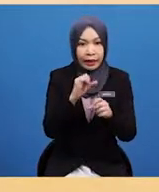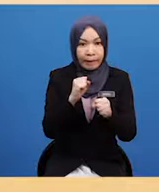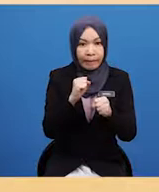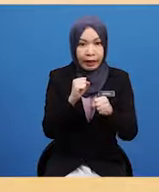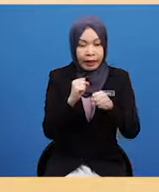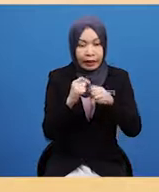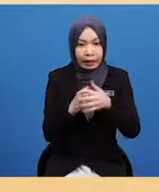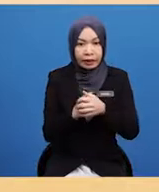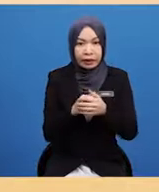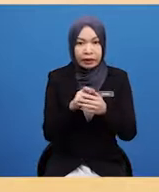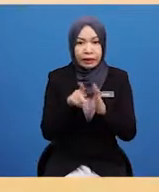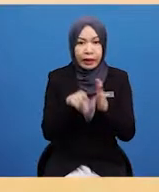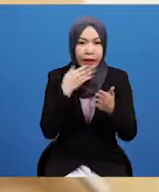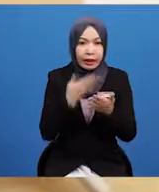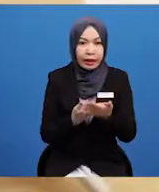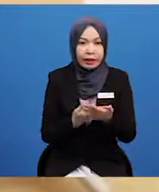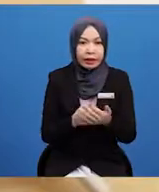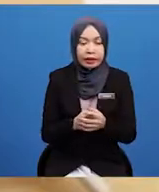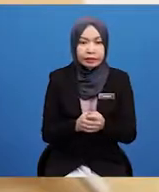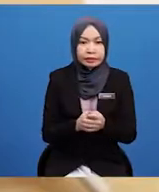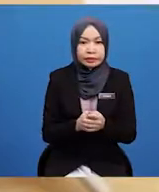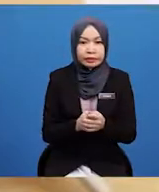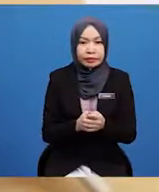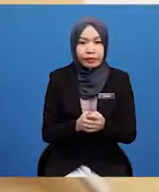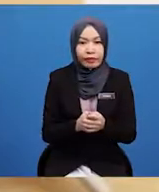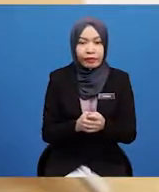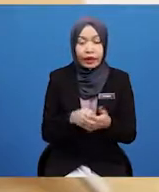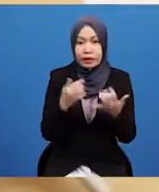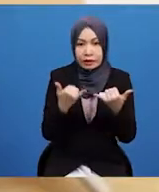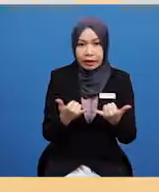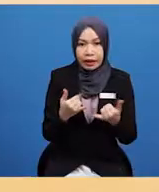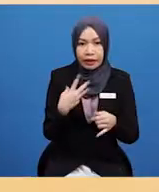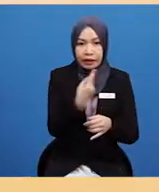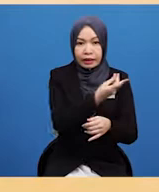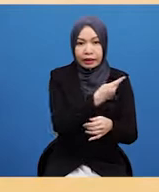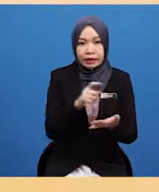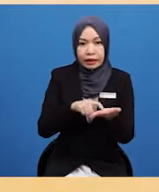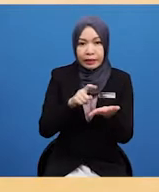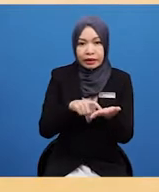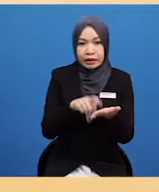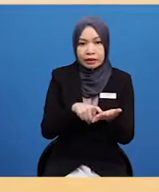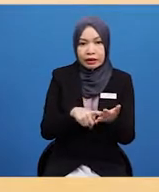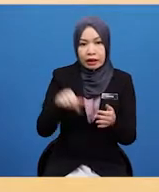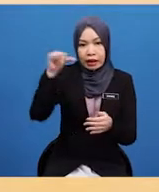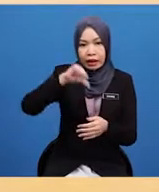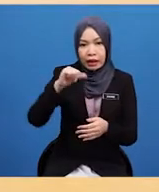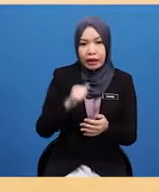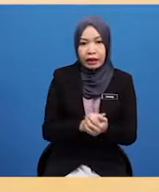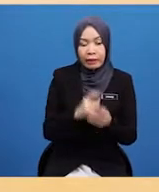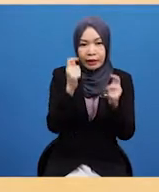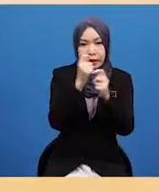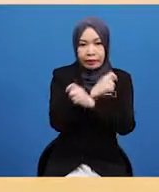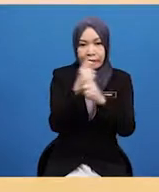dan Madinah. Sekarang kita bincang pula tentang kegagalan penentangan Tok